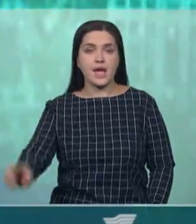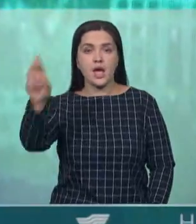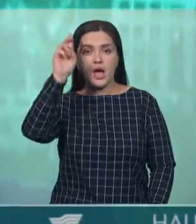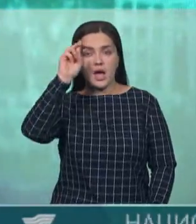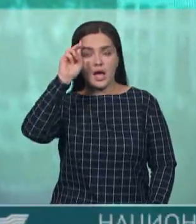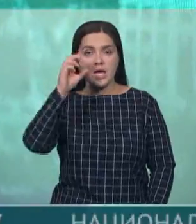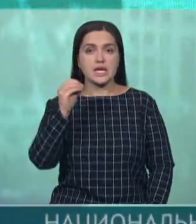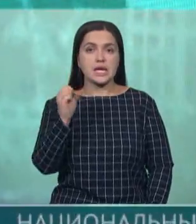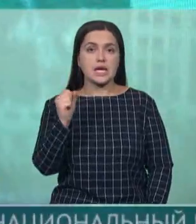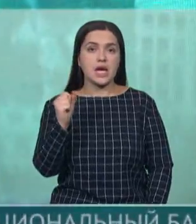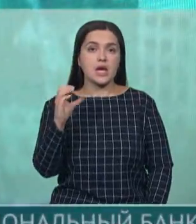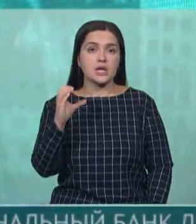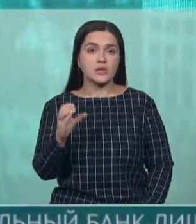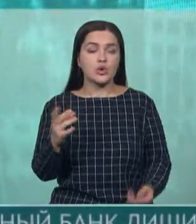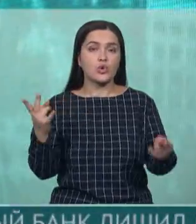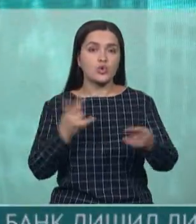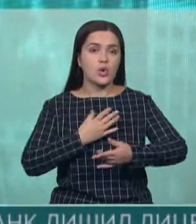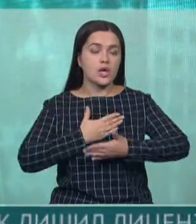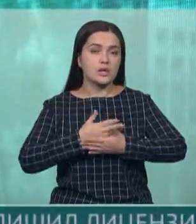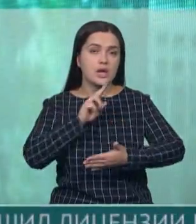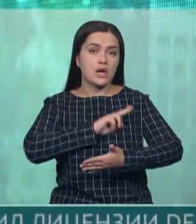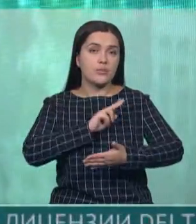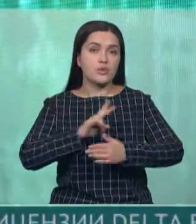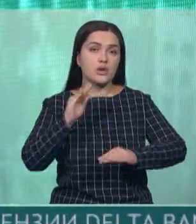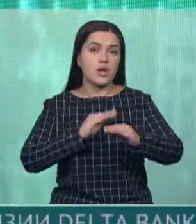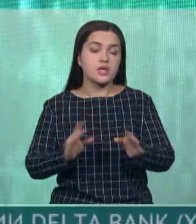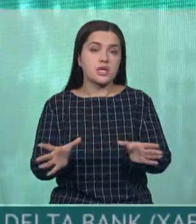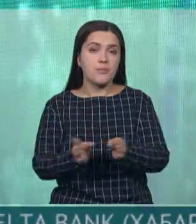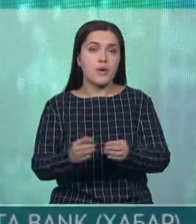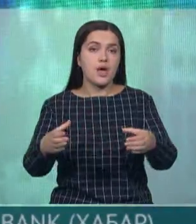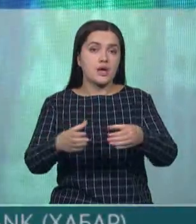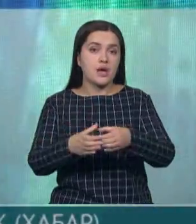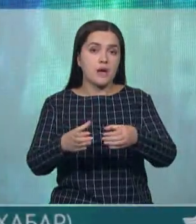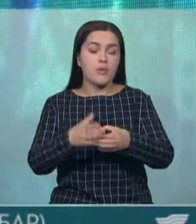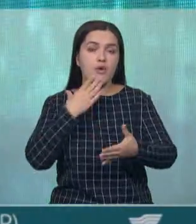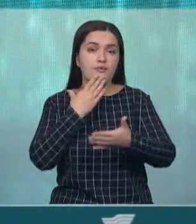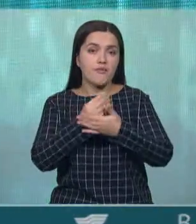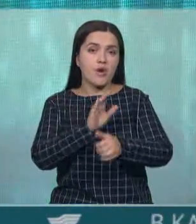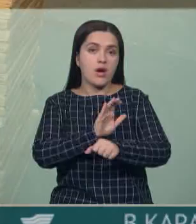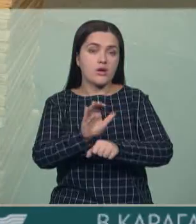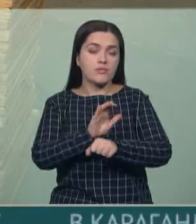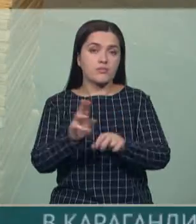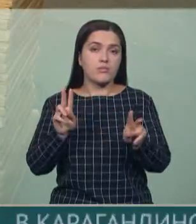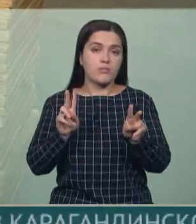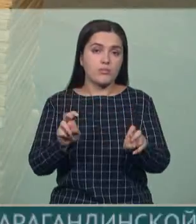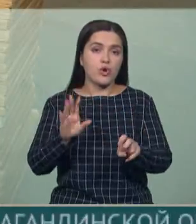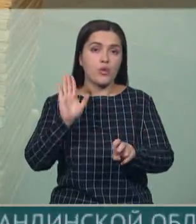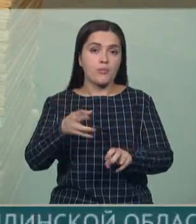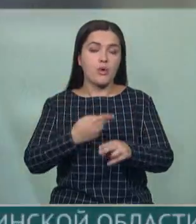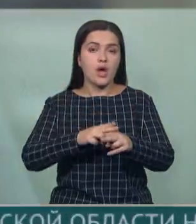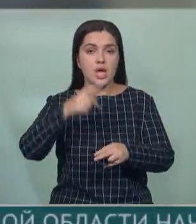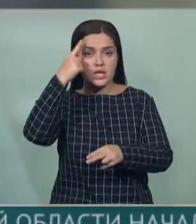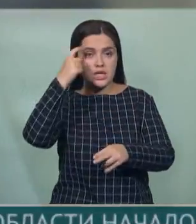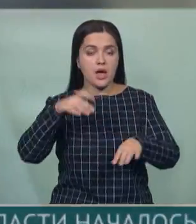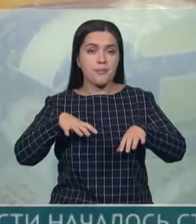странам ЕАЭС необходимо активизировать работу по созданию совместных компаний, которые смогут формировать и продвигать